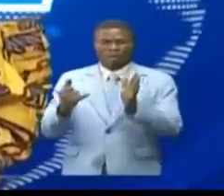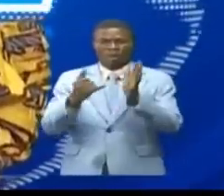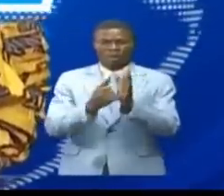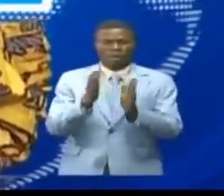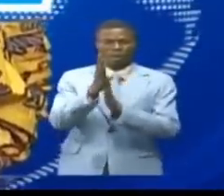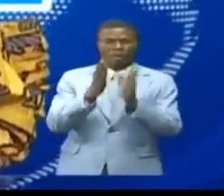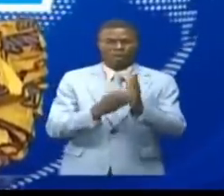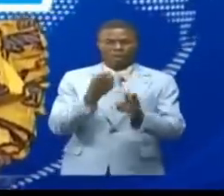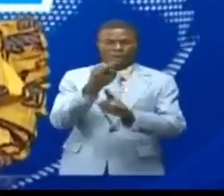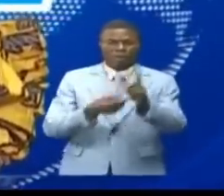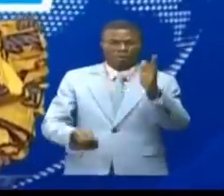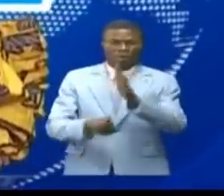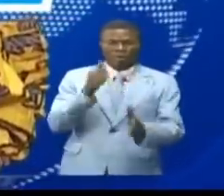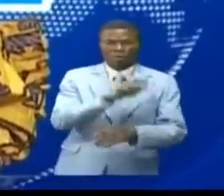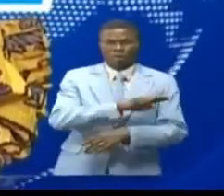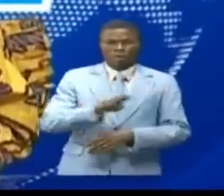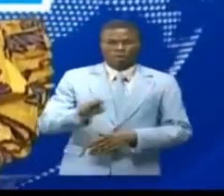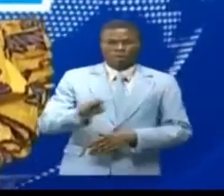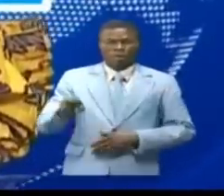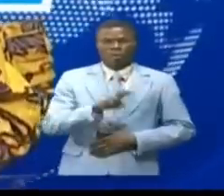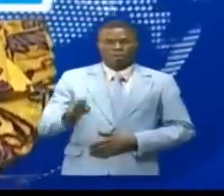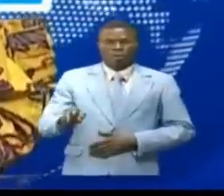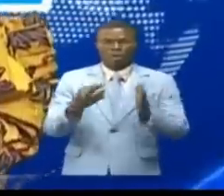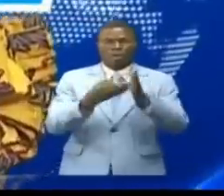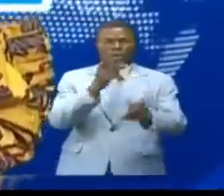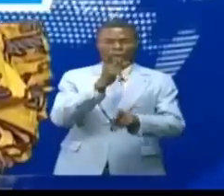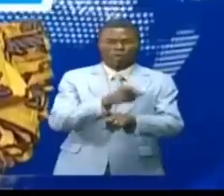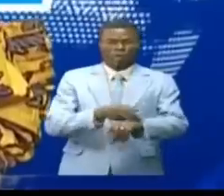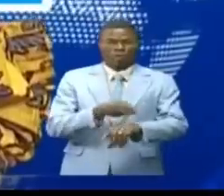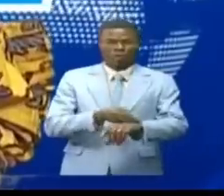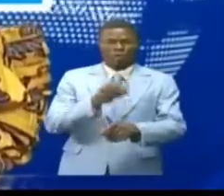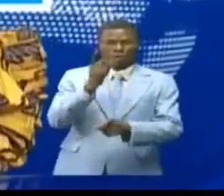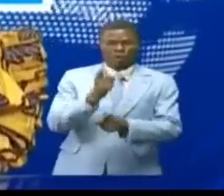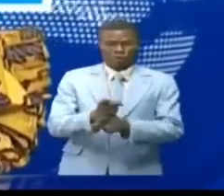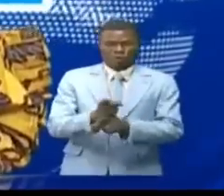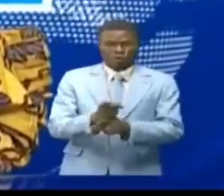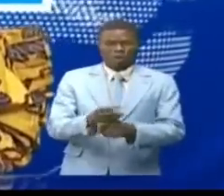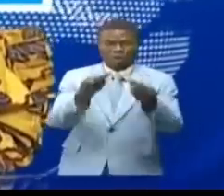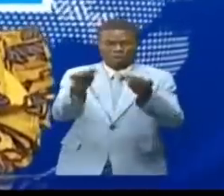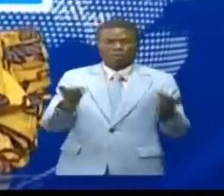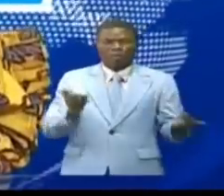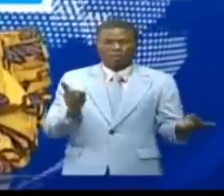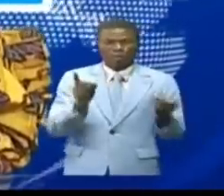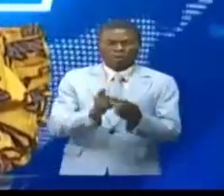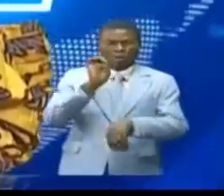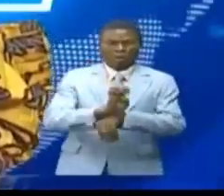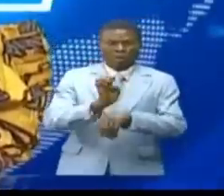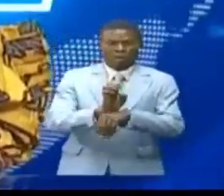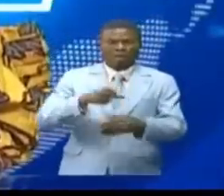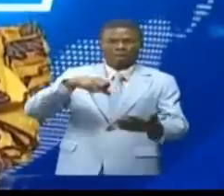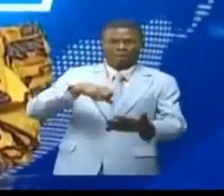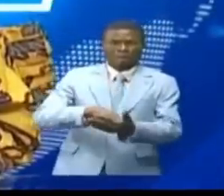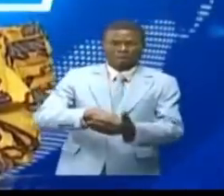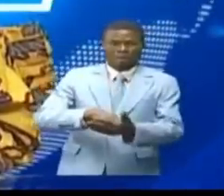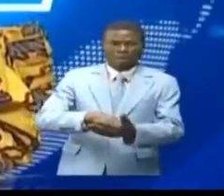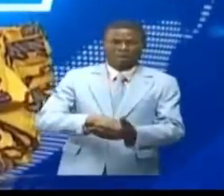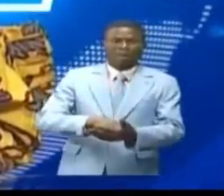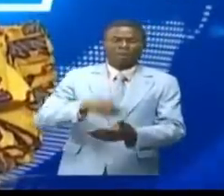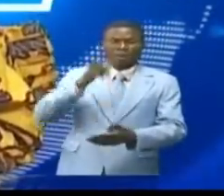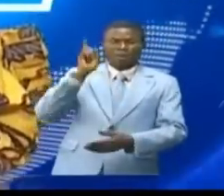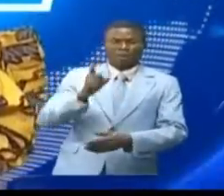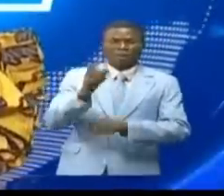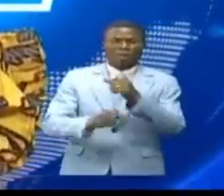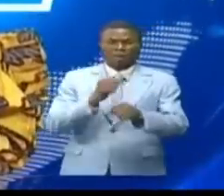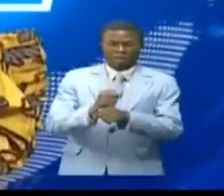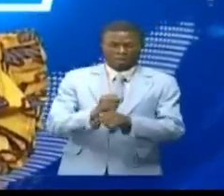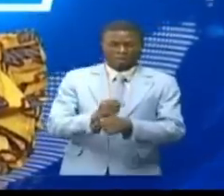samedi 19 novembre 2022 à 8h précise, lieu des rencontres, la cathédrale du centenaire, confirmation de